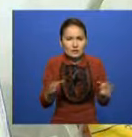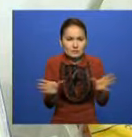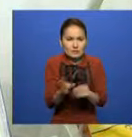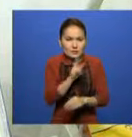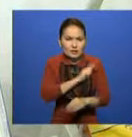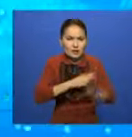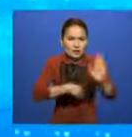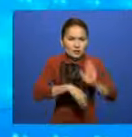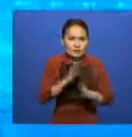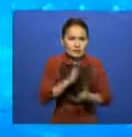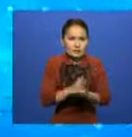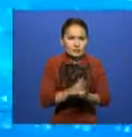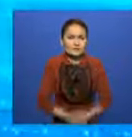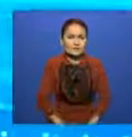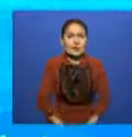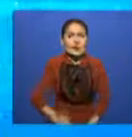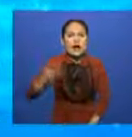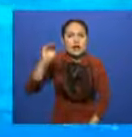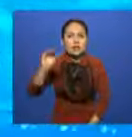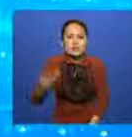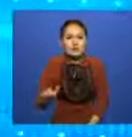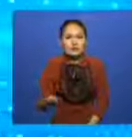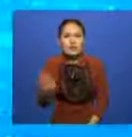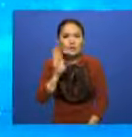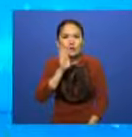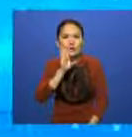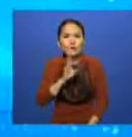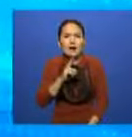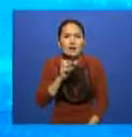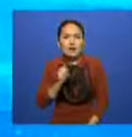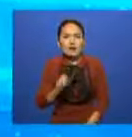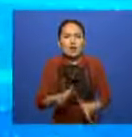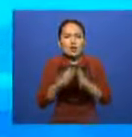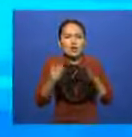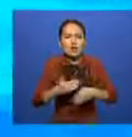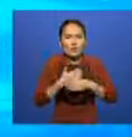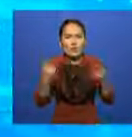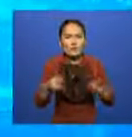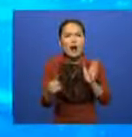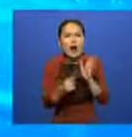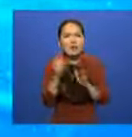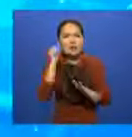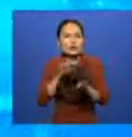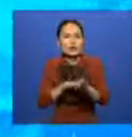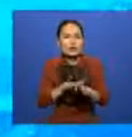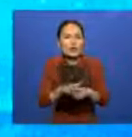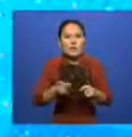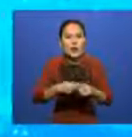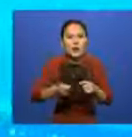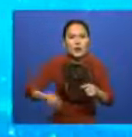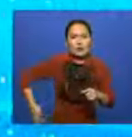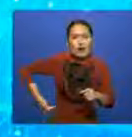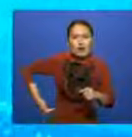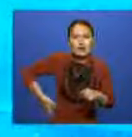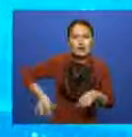хабар. Кішкентай Камила Сәскебаева үлкен көмекке зәру, 6 жасқа ен толатын бүлдіршін созылмалы бүйрек